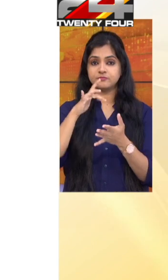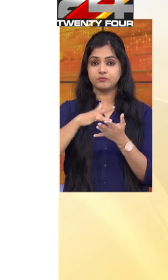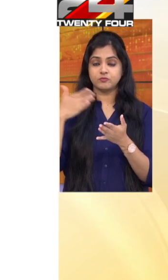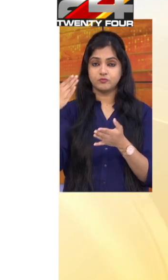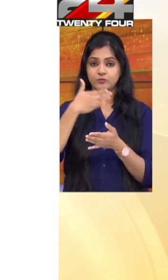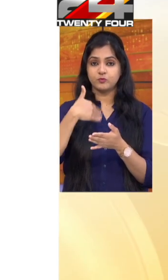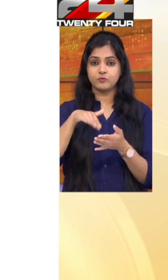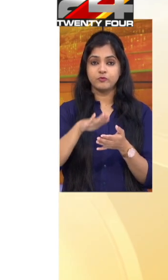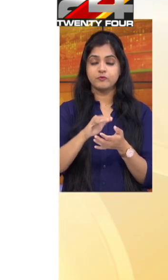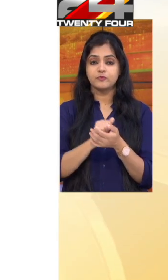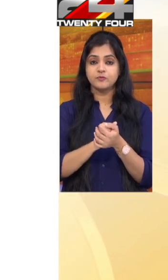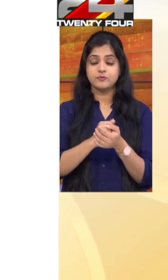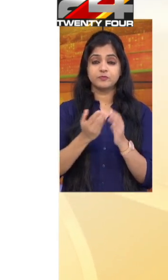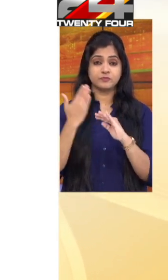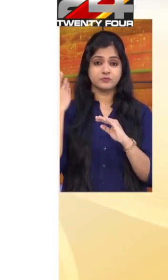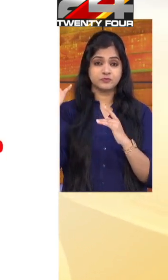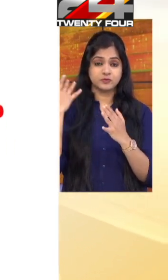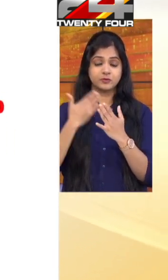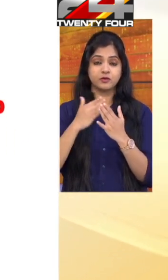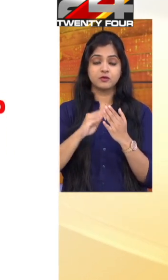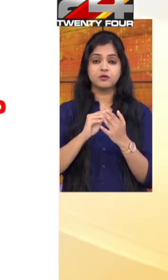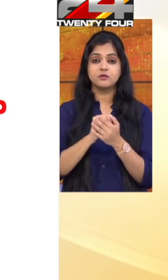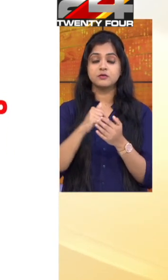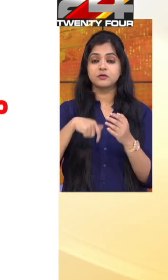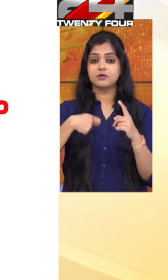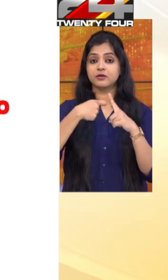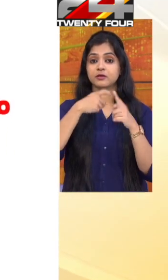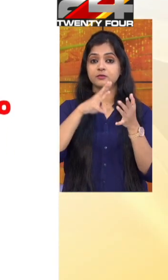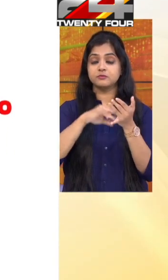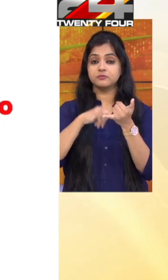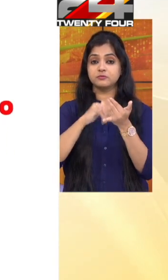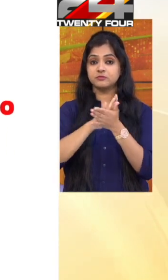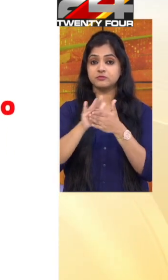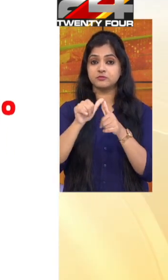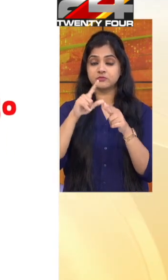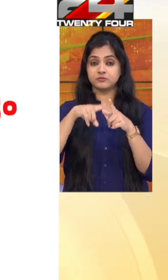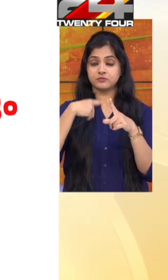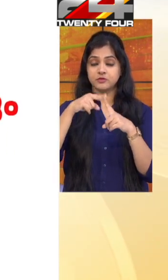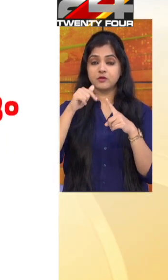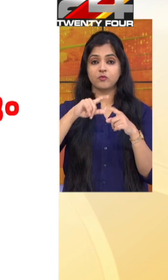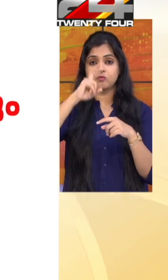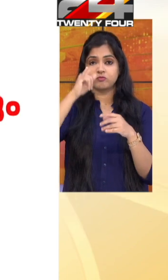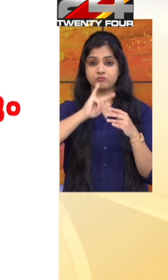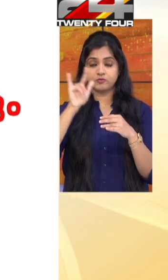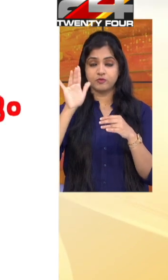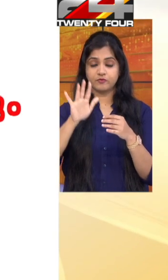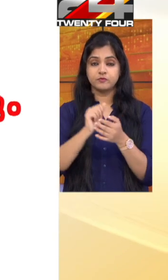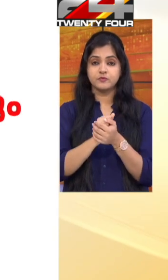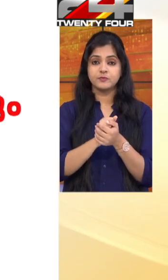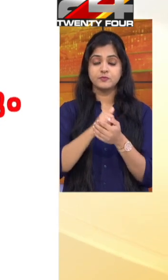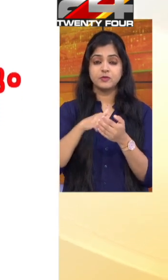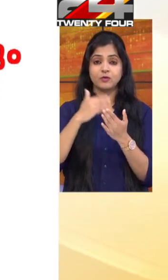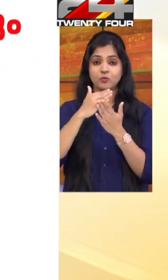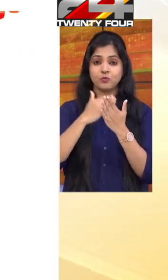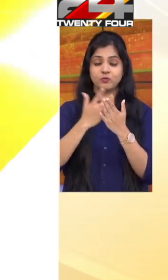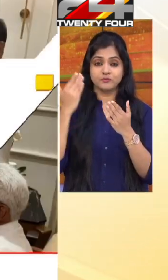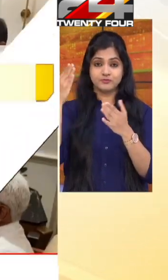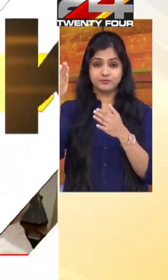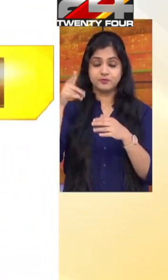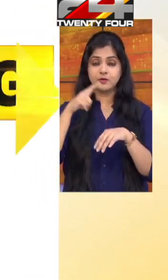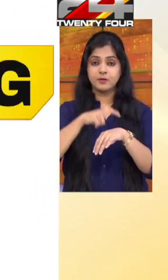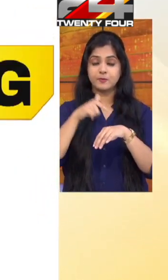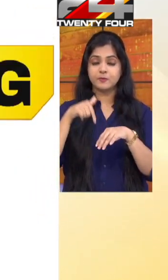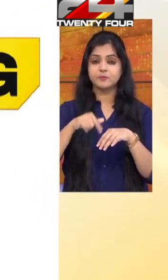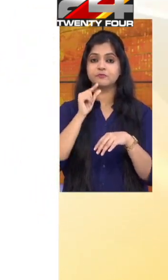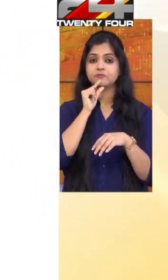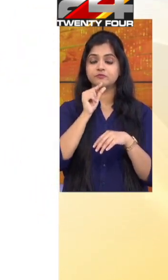എന്തായാലും കഴിഞ്ഞ കുറച്ച് ദിവസമായി കെ എം ഷാജി വിദേശത്തായിരുന്നു. കെ എം സി സിയുടെ അടക്കം പരിപാടികളിൽ പങ്കെടുക്കുകയായിരുന്നു. അവിടെ വെച്ചായിരുന്നു ഇത്തരത്തിലുള്ള വിമർശനങ്ങൾ